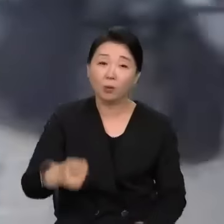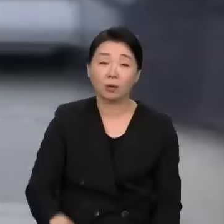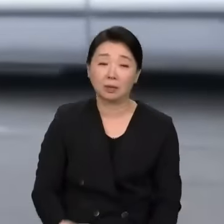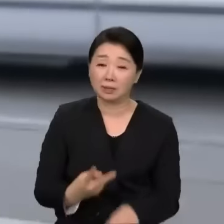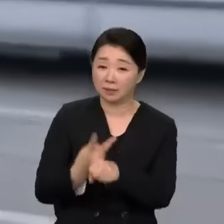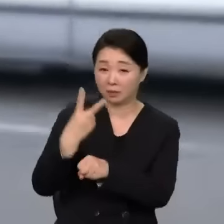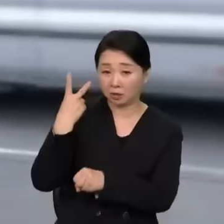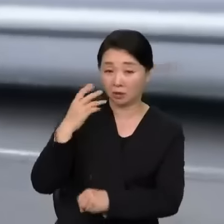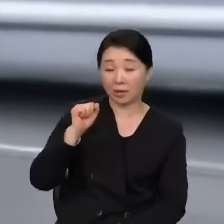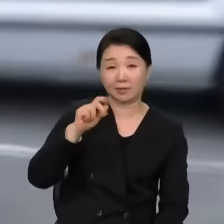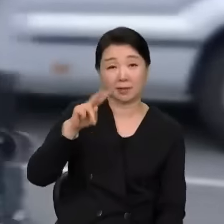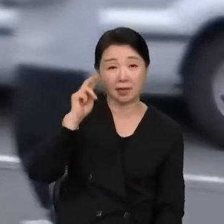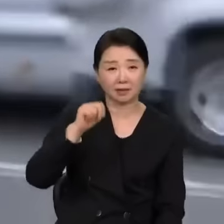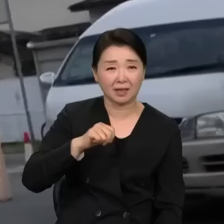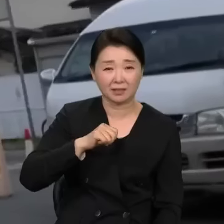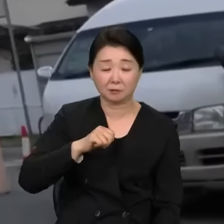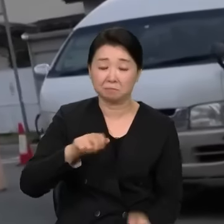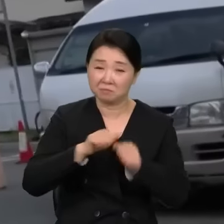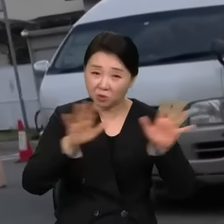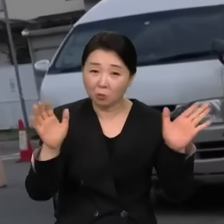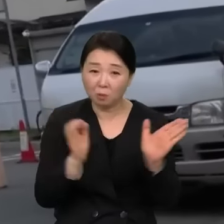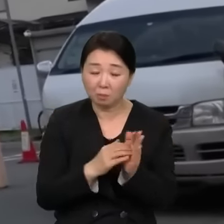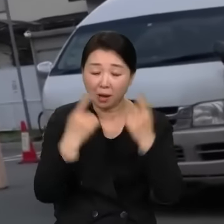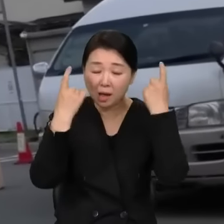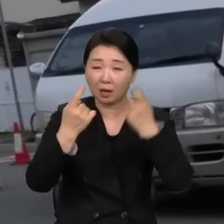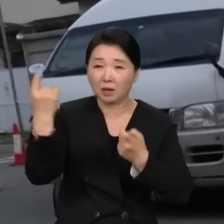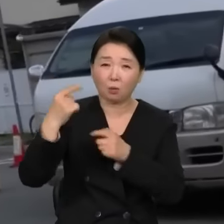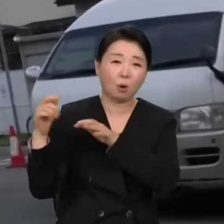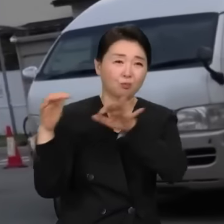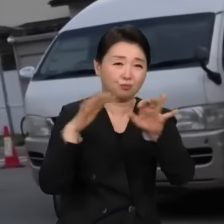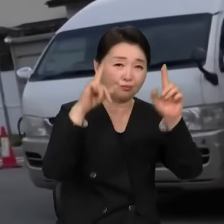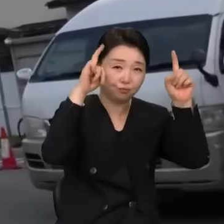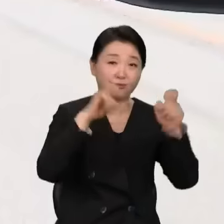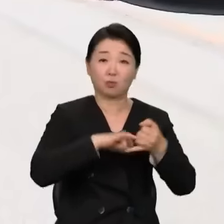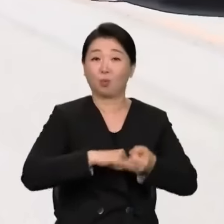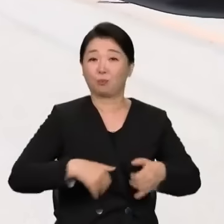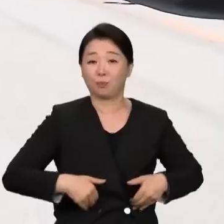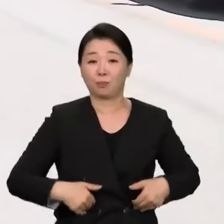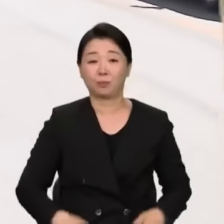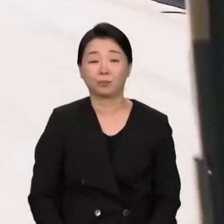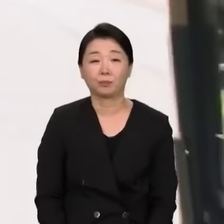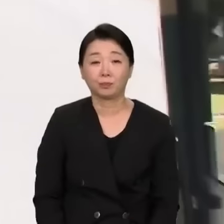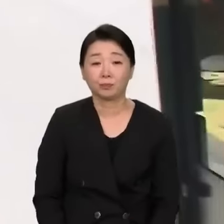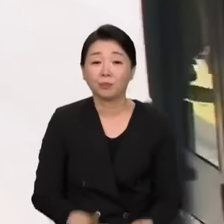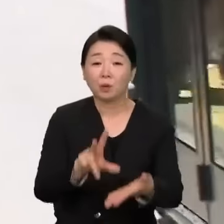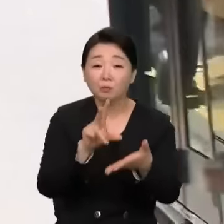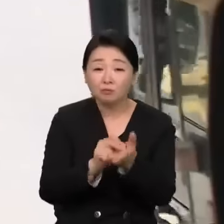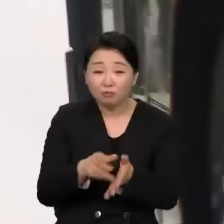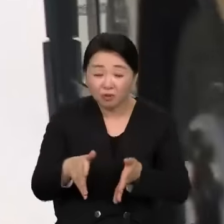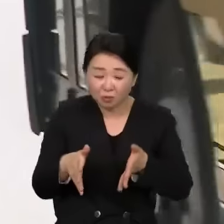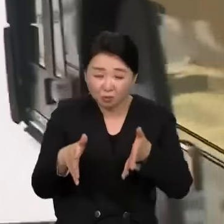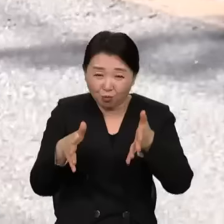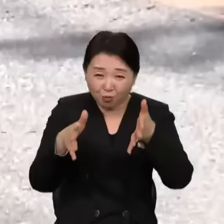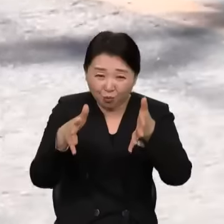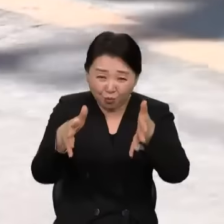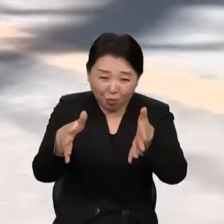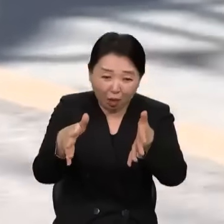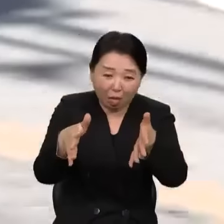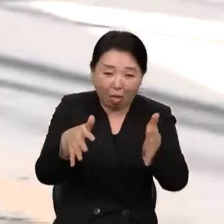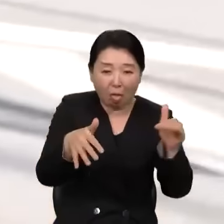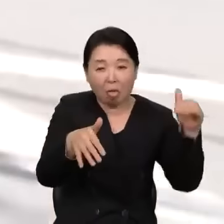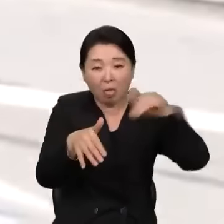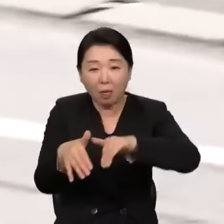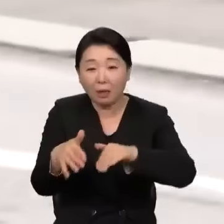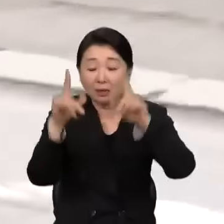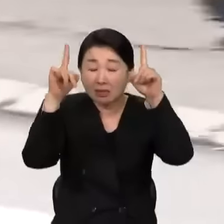전 소셜미디어에서 입소문을 타며 관광객들의 필수 코스가 됐습니다. 문제는 도로까지 나와 사진을 찍거나 무단